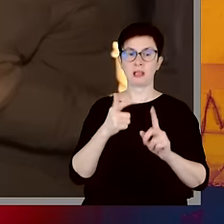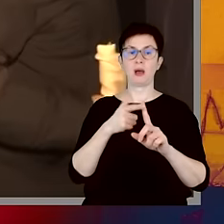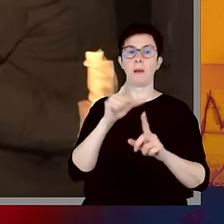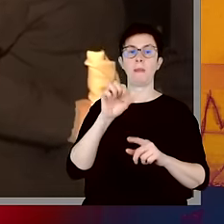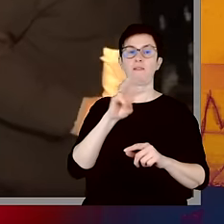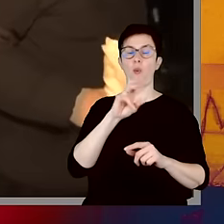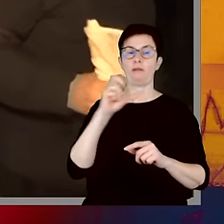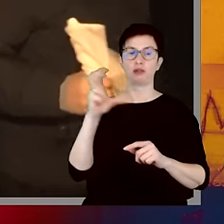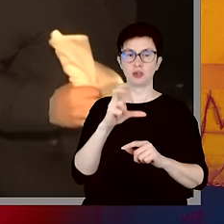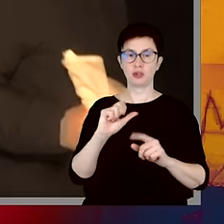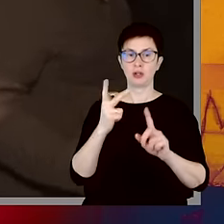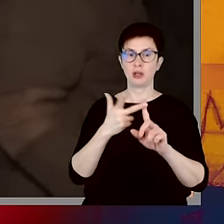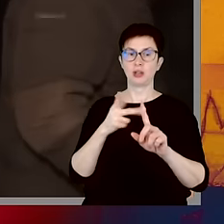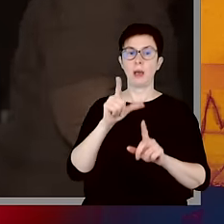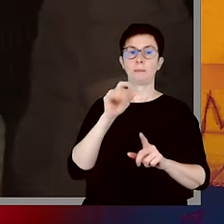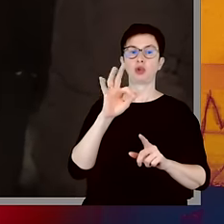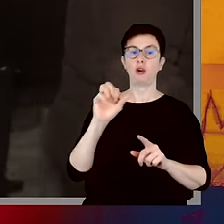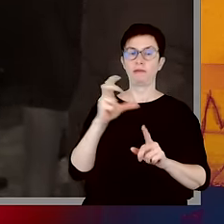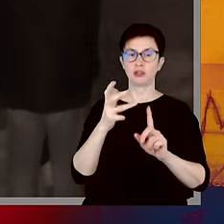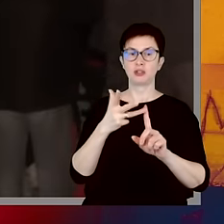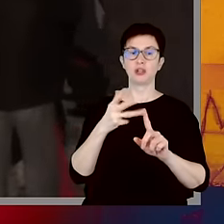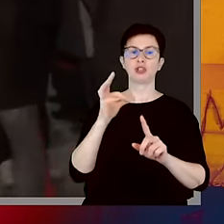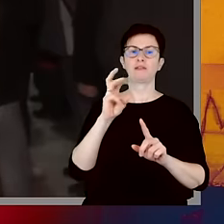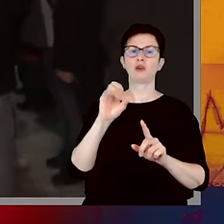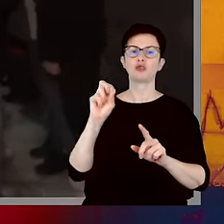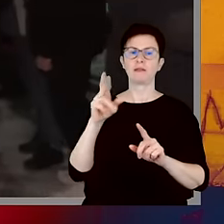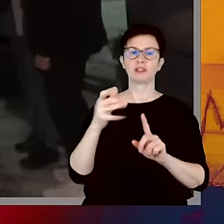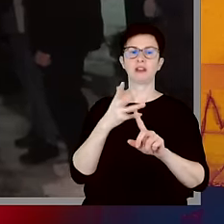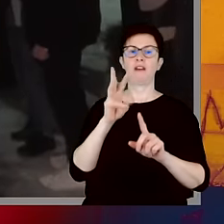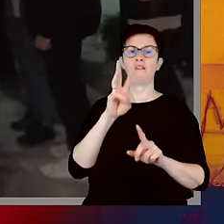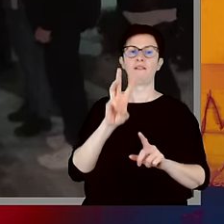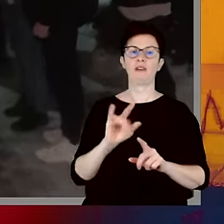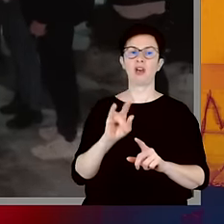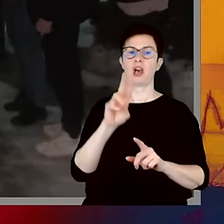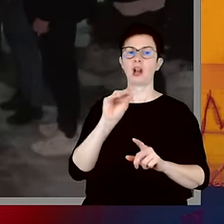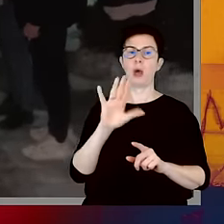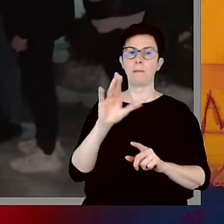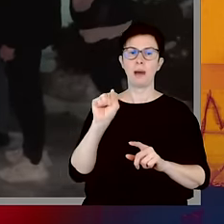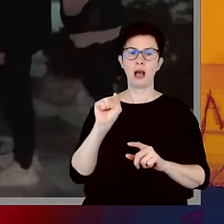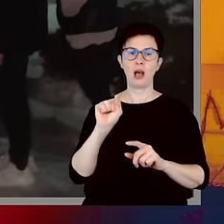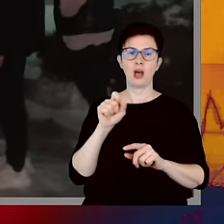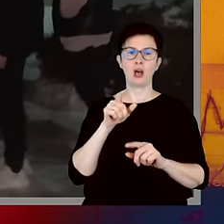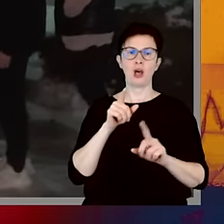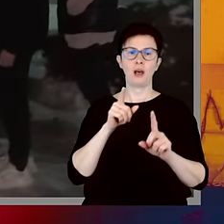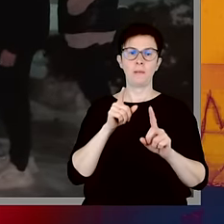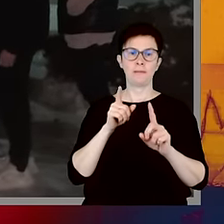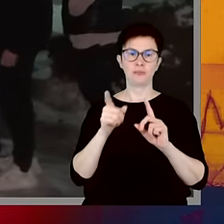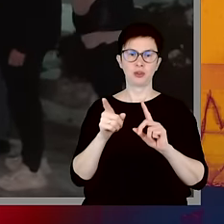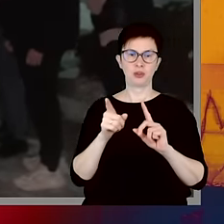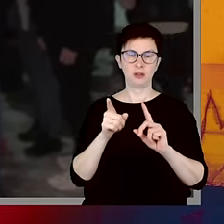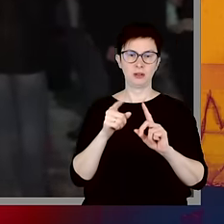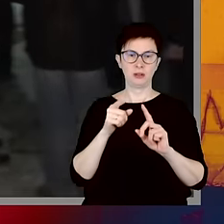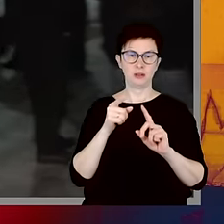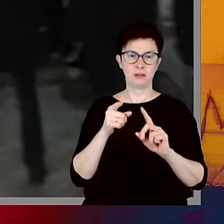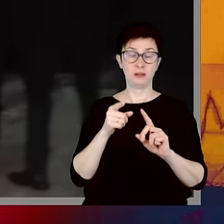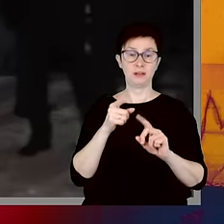pan Piotrowicz, pan Święczkowski i pan Wyrembak, czyli jedyny, który cytował, który uzasadniając jest wyrok, jedynym sędzią